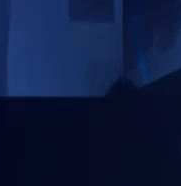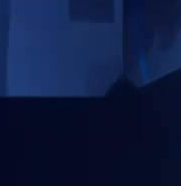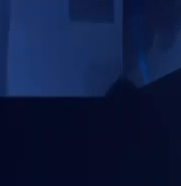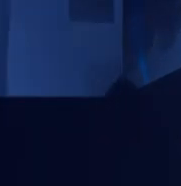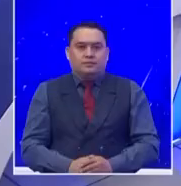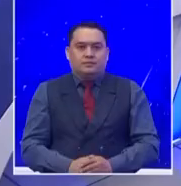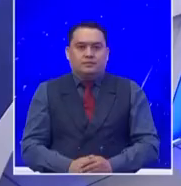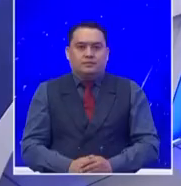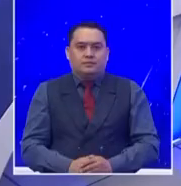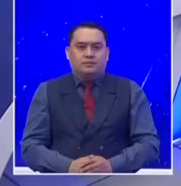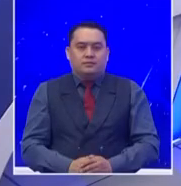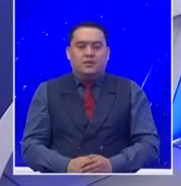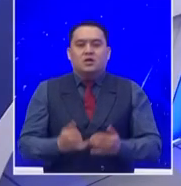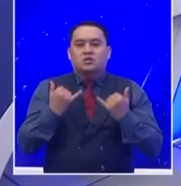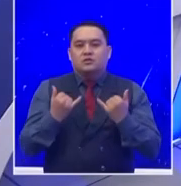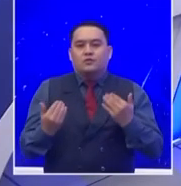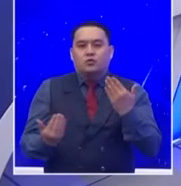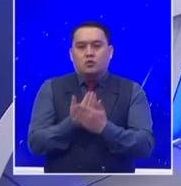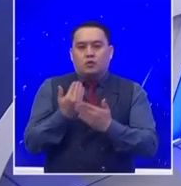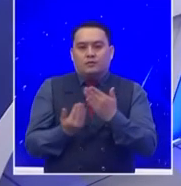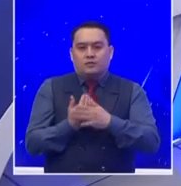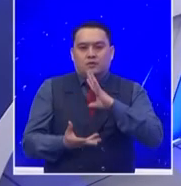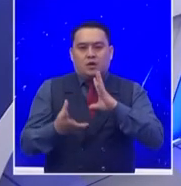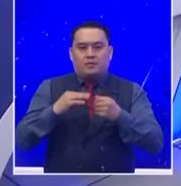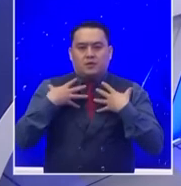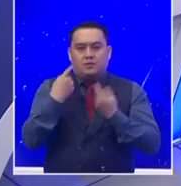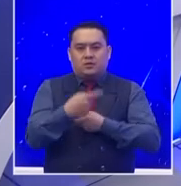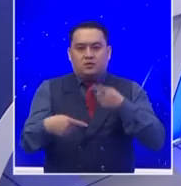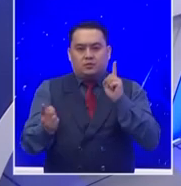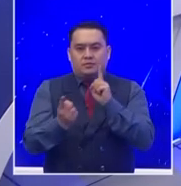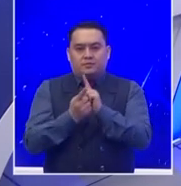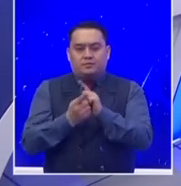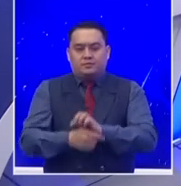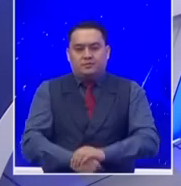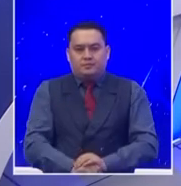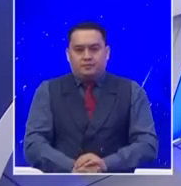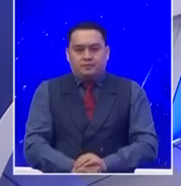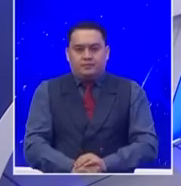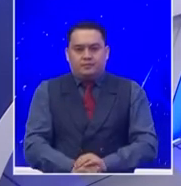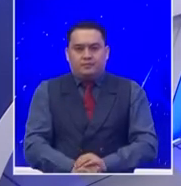Это была вся информация к этому часу. Спасибо за внимание. До свидания.